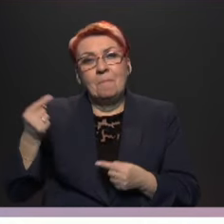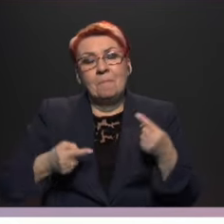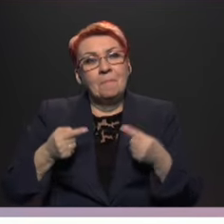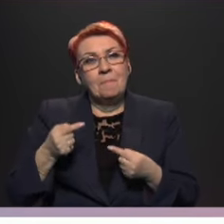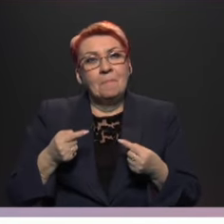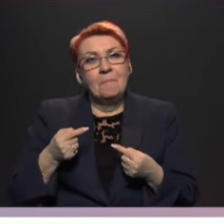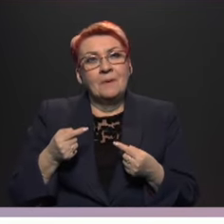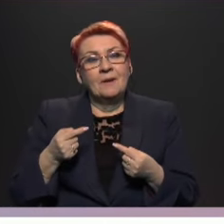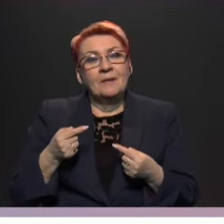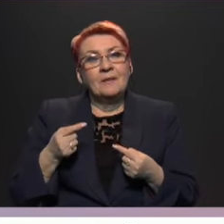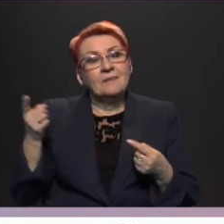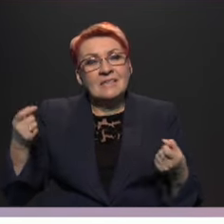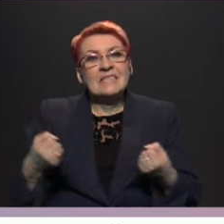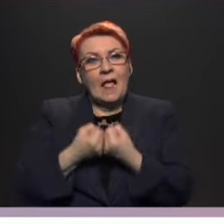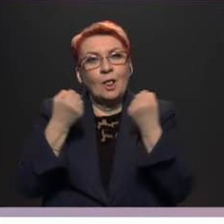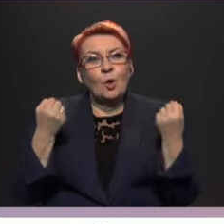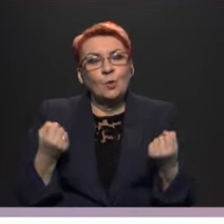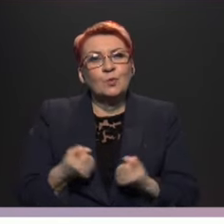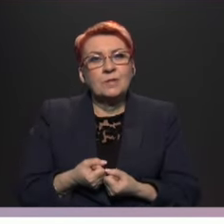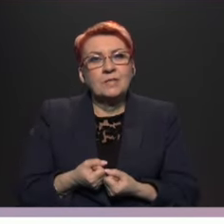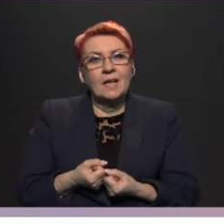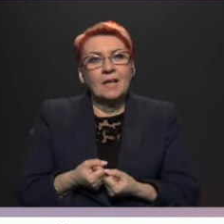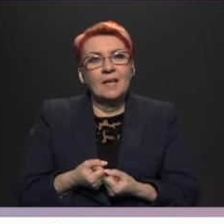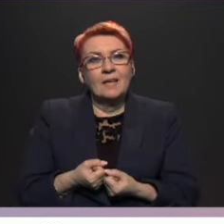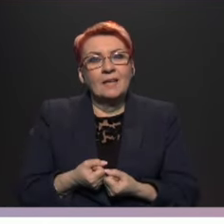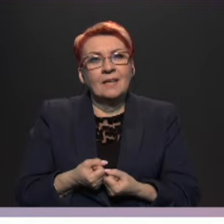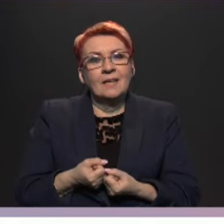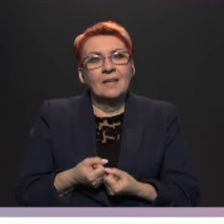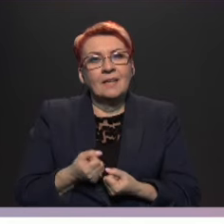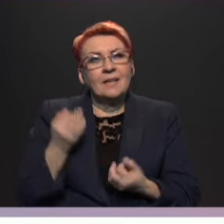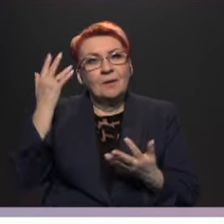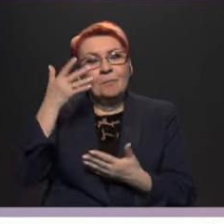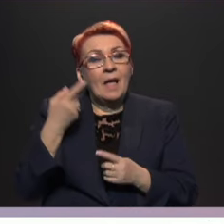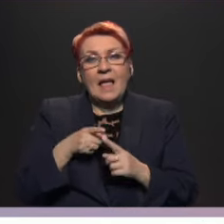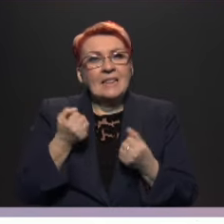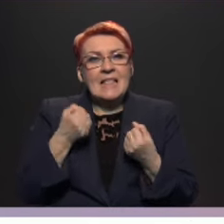они идеологически столкнутся, а это неизбежно.